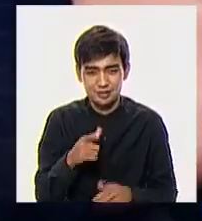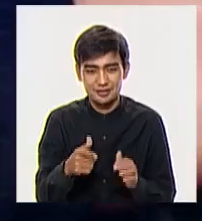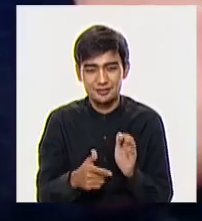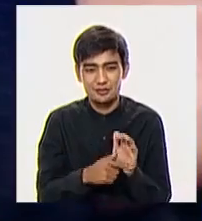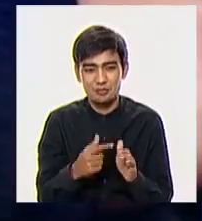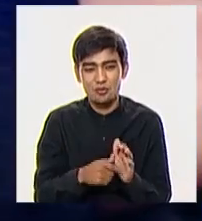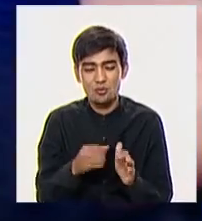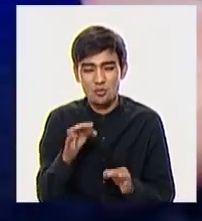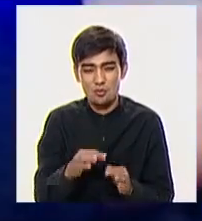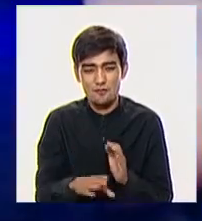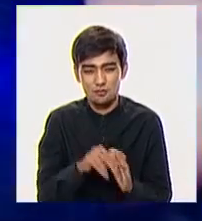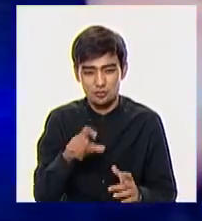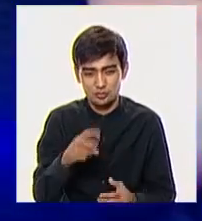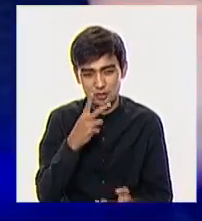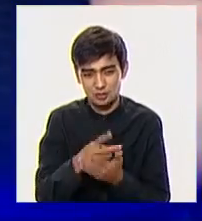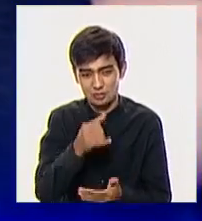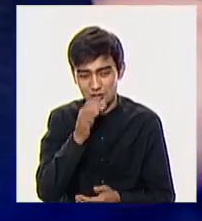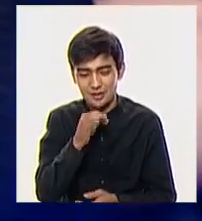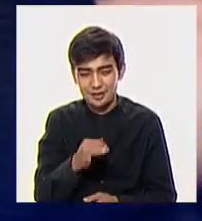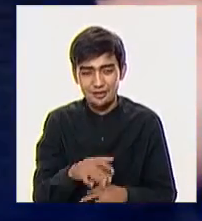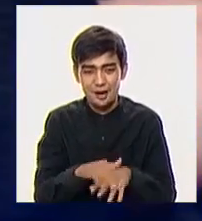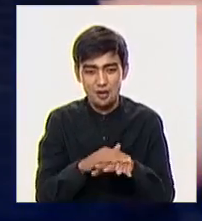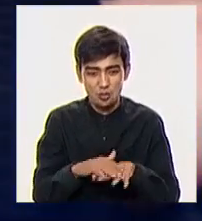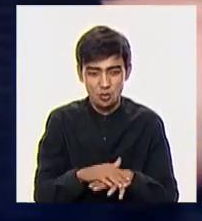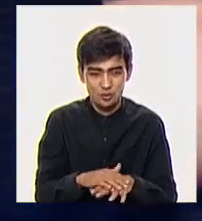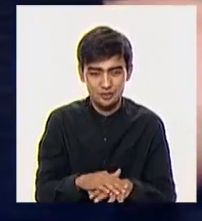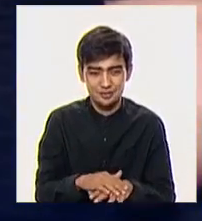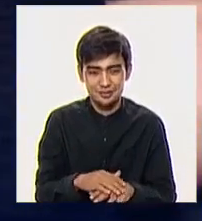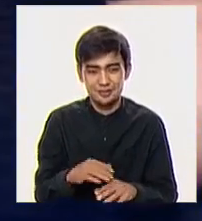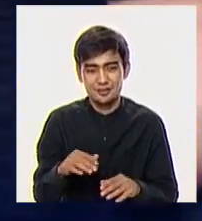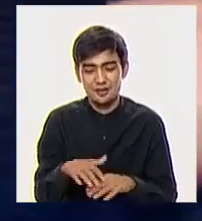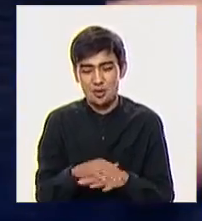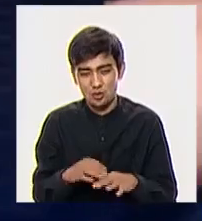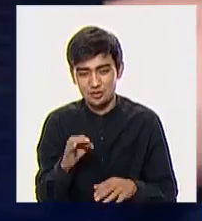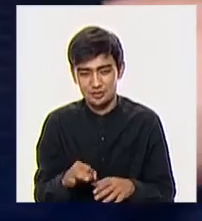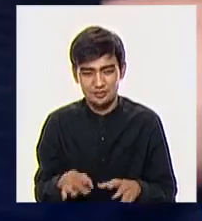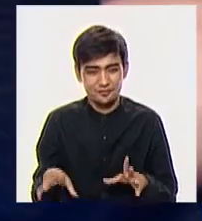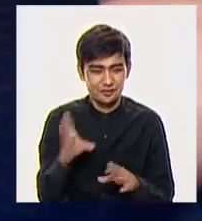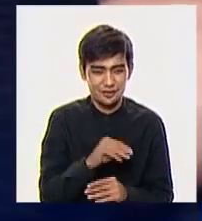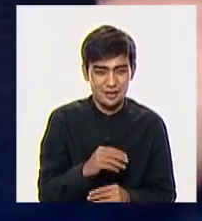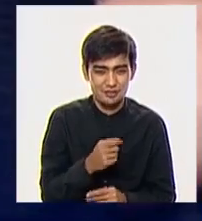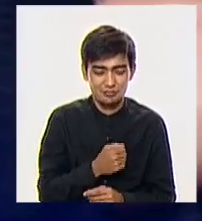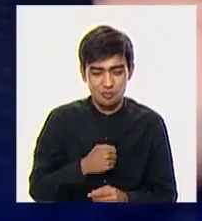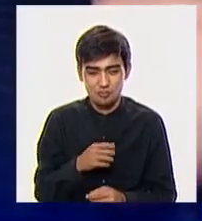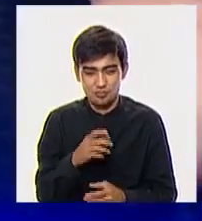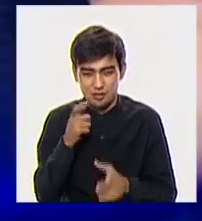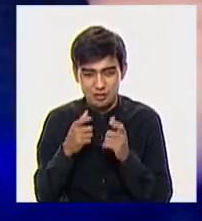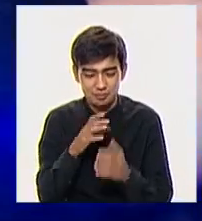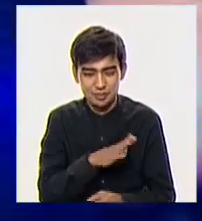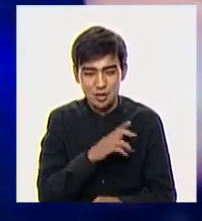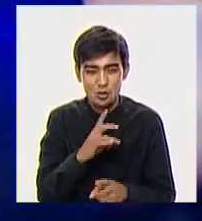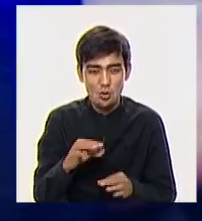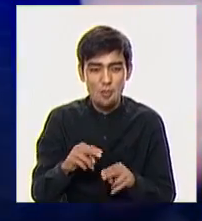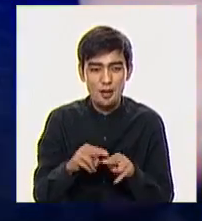депутаттары мүлдем көрсете алмады десе болады. Өйткені халық қоғамдық ұйымдар шулап жатты, бірақ парламент